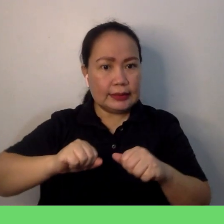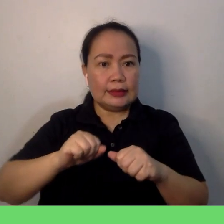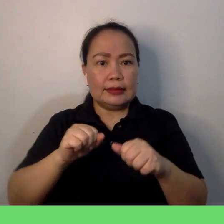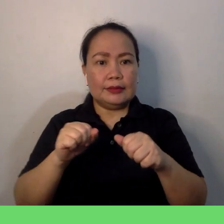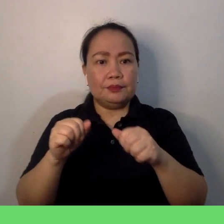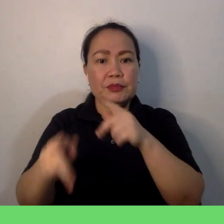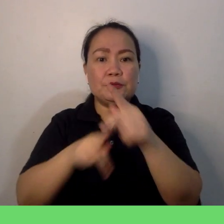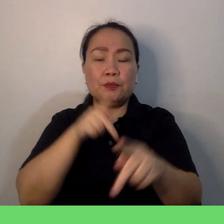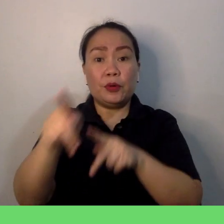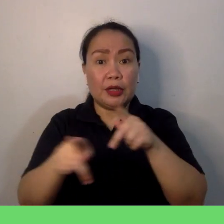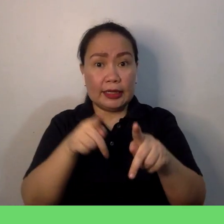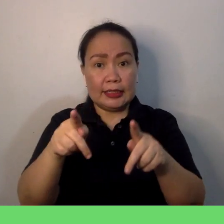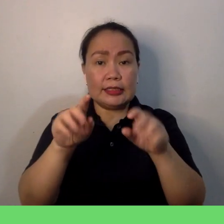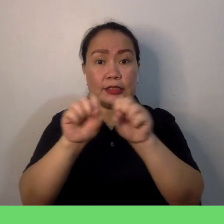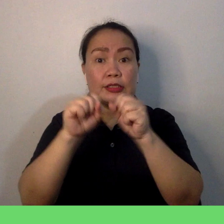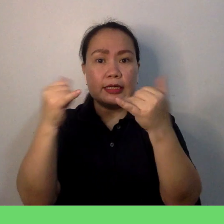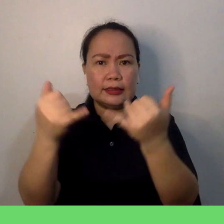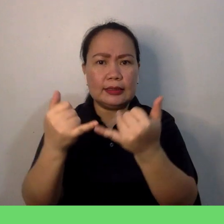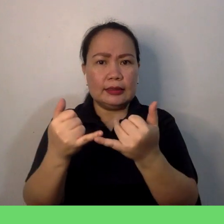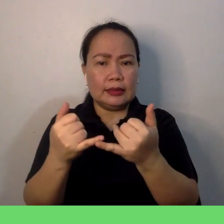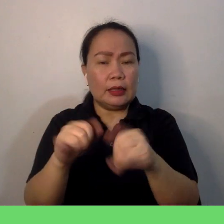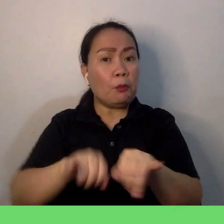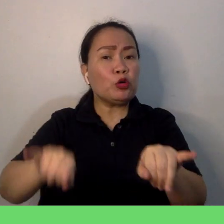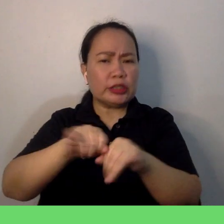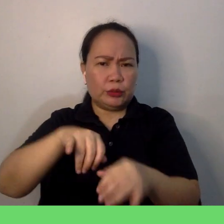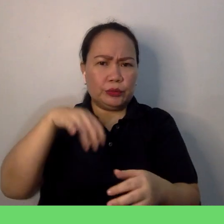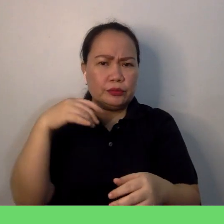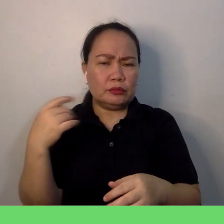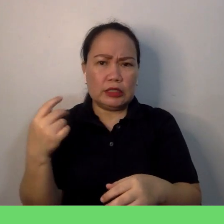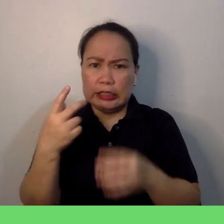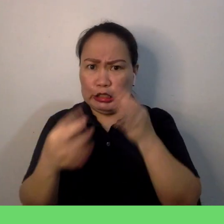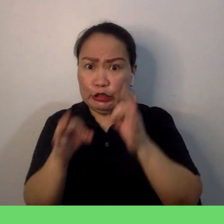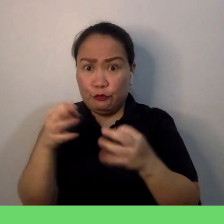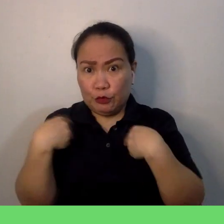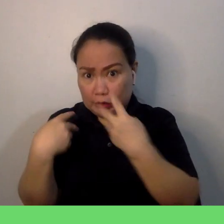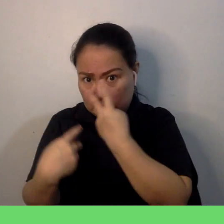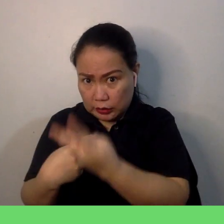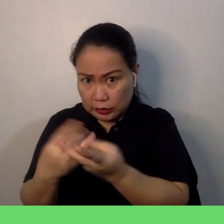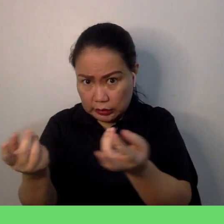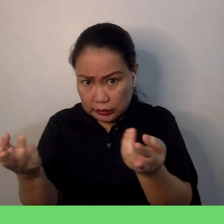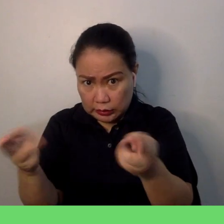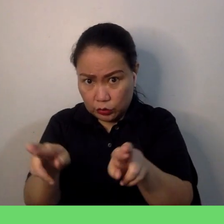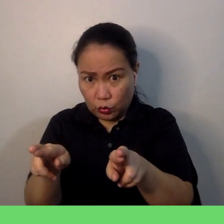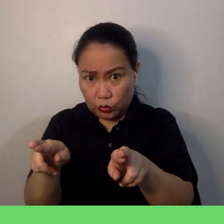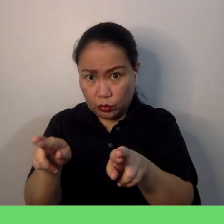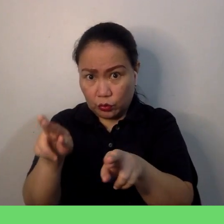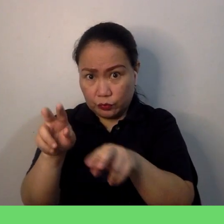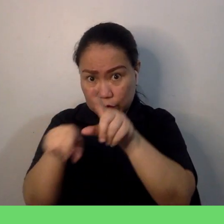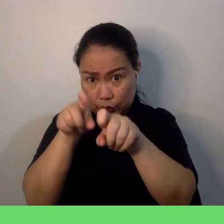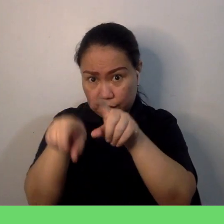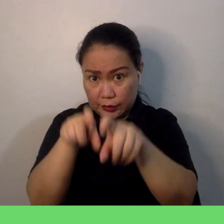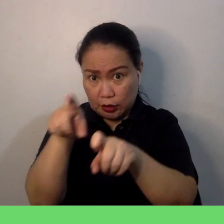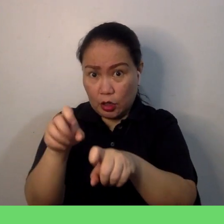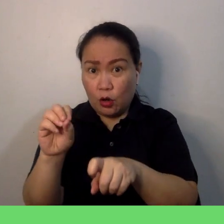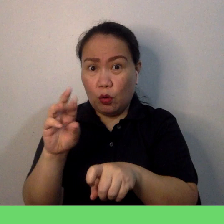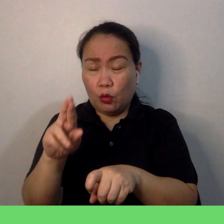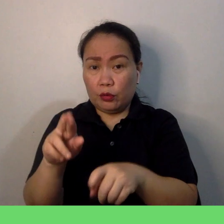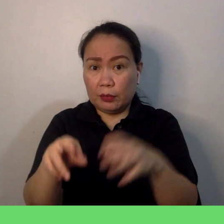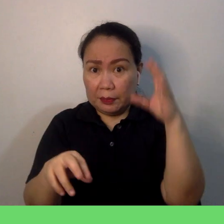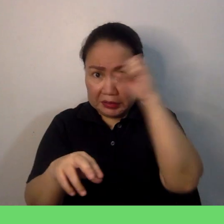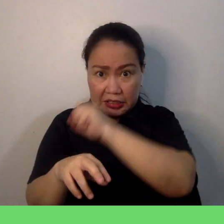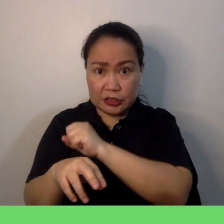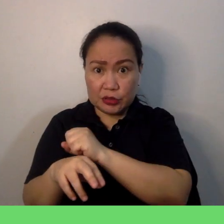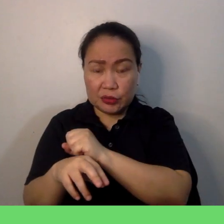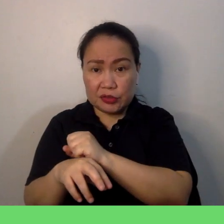mabuti. Tuwing may makikita tayong result dyan, may papakita sa ating result ng survey o prediction, nagsasabi ng